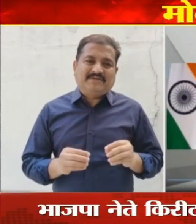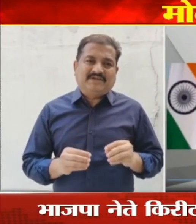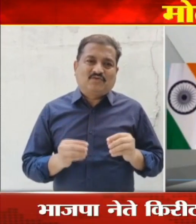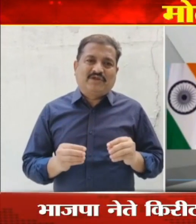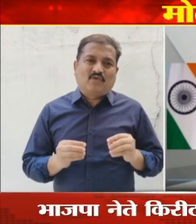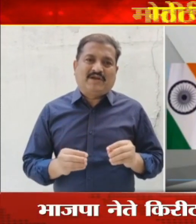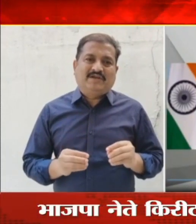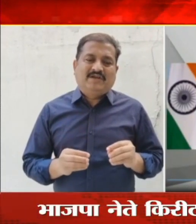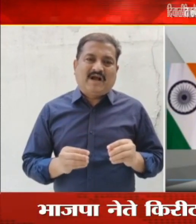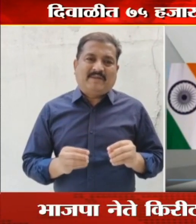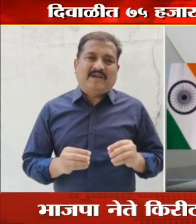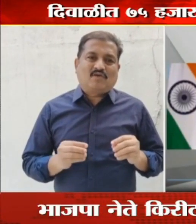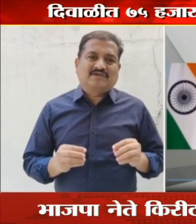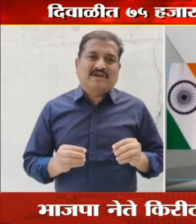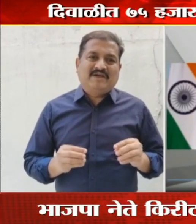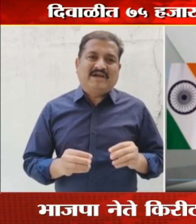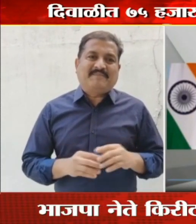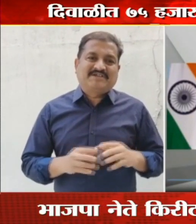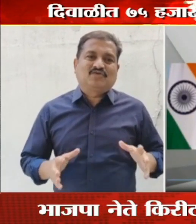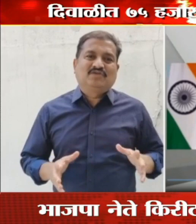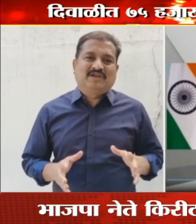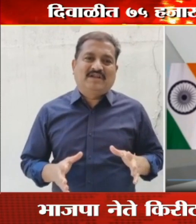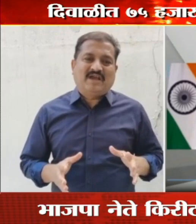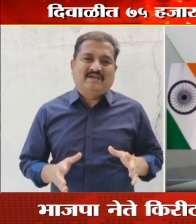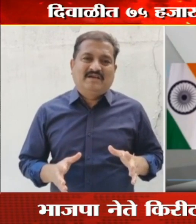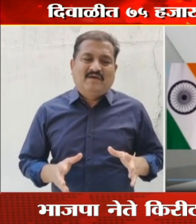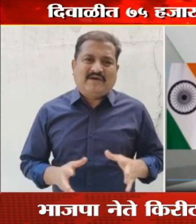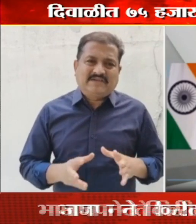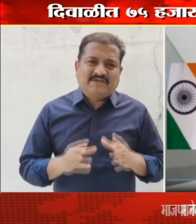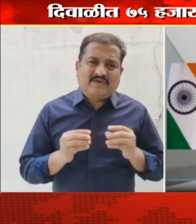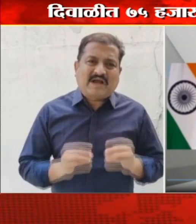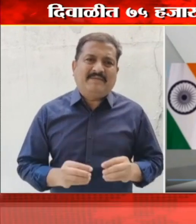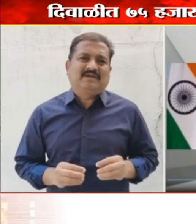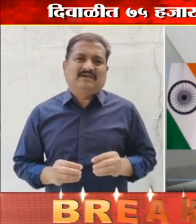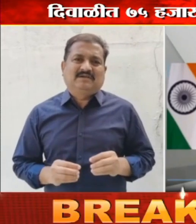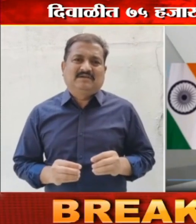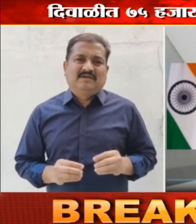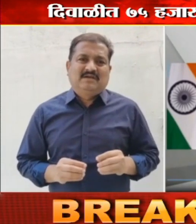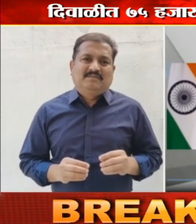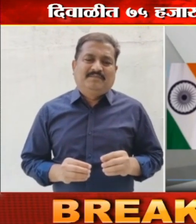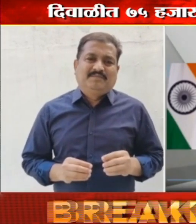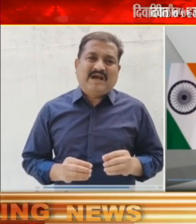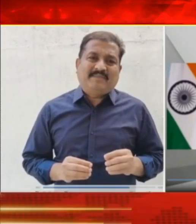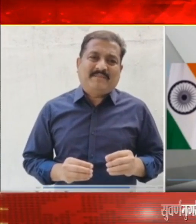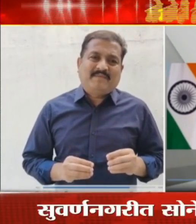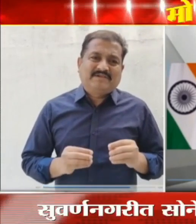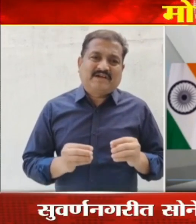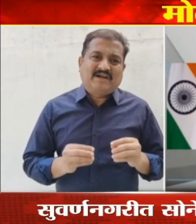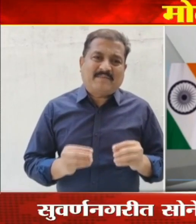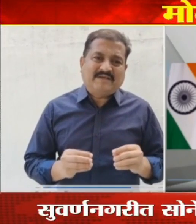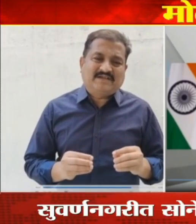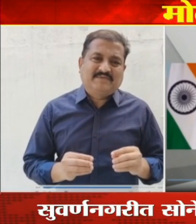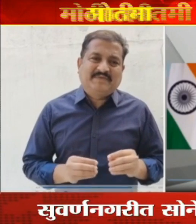म्हणण्याप्रमाणे 45 कोटी लोकांनी आपल्याला रोजगार मिळेल ही अपेक्षा सोडून दिलेली आहे. वास्तविकतेवर काम करणे, ज्या आपल्या पब्लिक